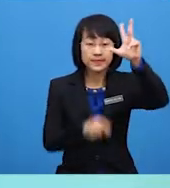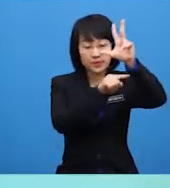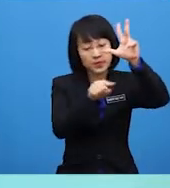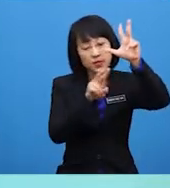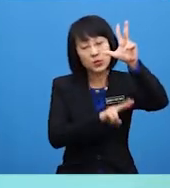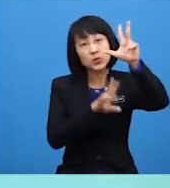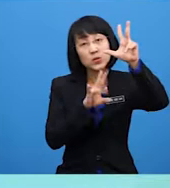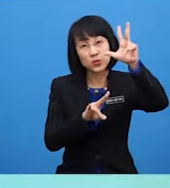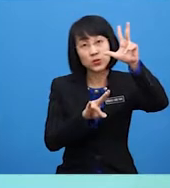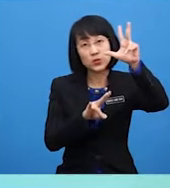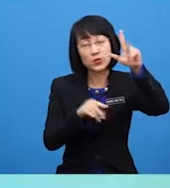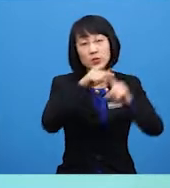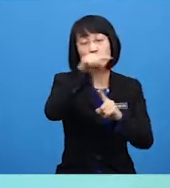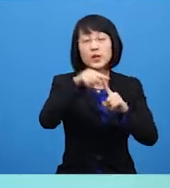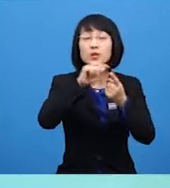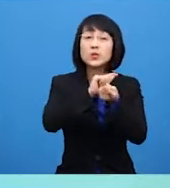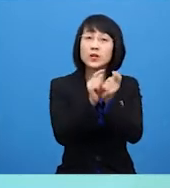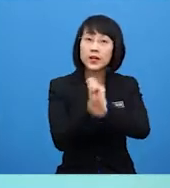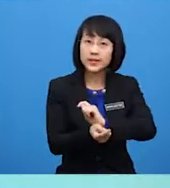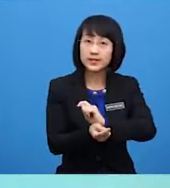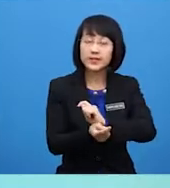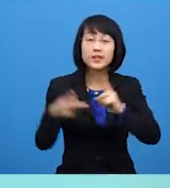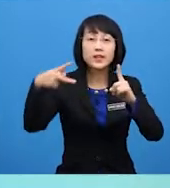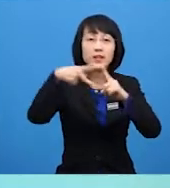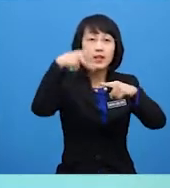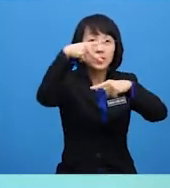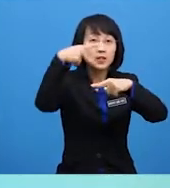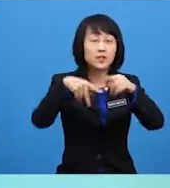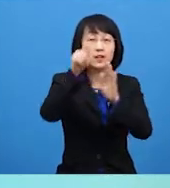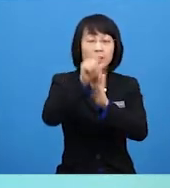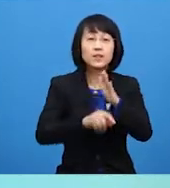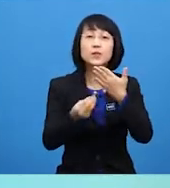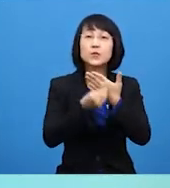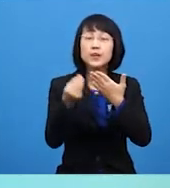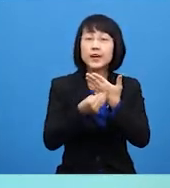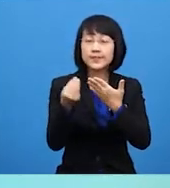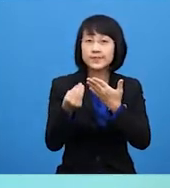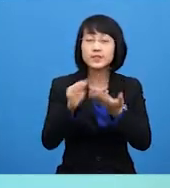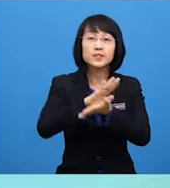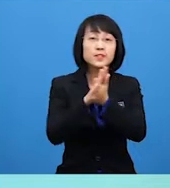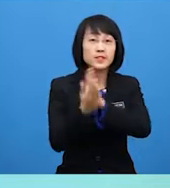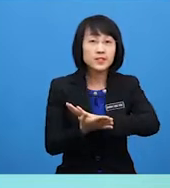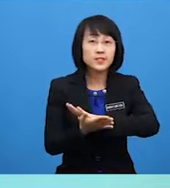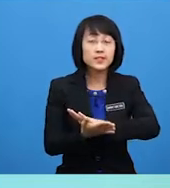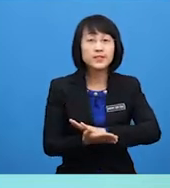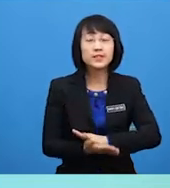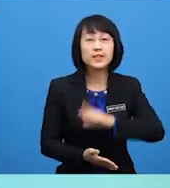3/27 apabila ditukarkan kepada pecahan termudah menjadi